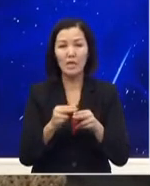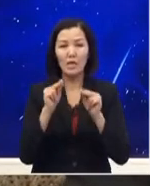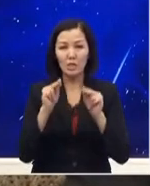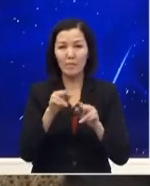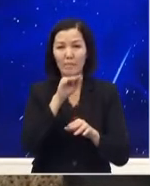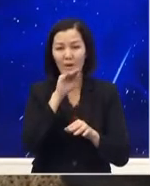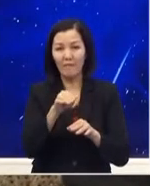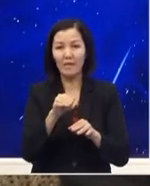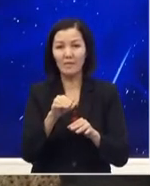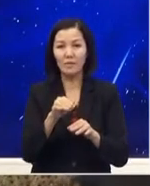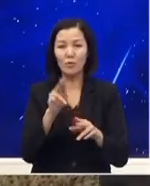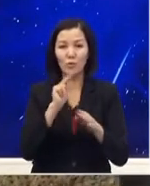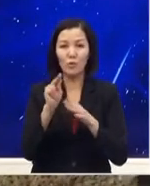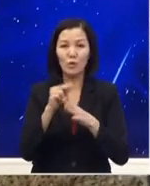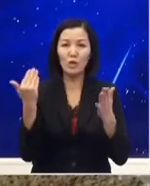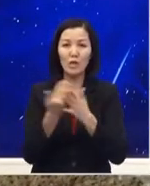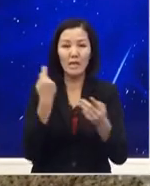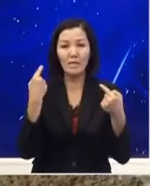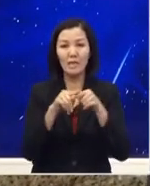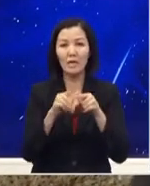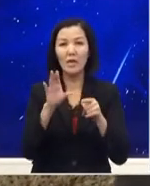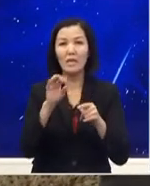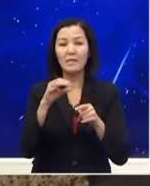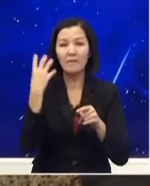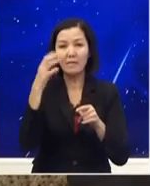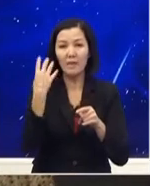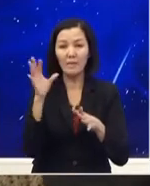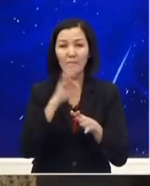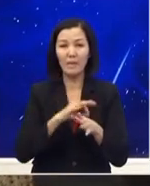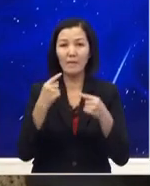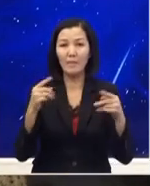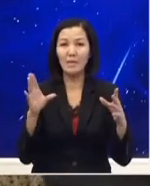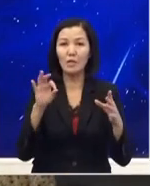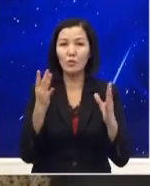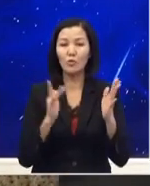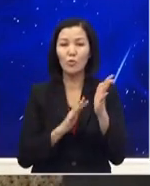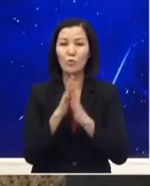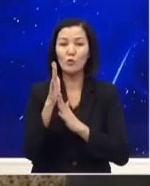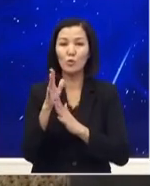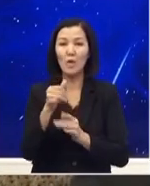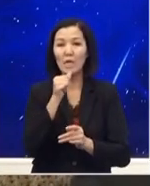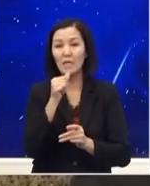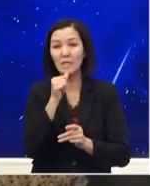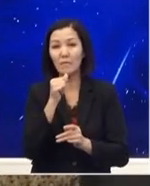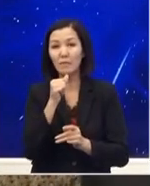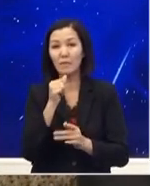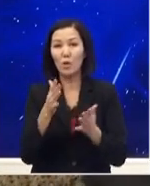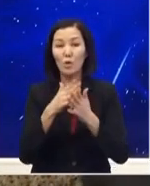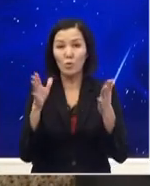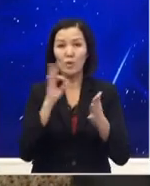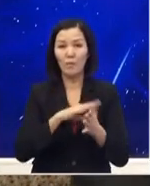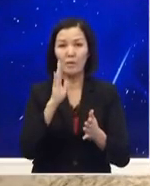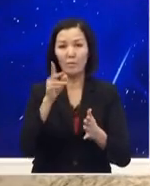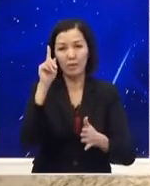өзісінің маманы. Ол үйреткен жаңаша технология, яғни сиверс алмасын пайдаланып, өзге сорттарды өсіру тәжірибесі алда сөзсіз мол пайдасын